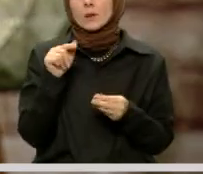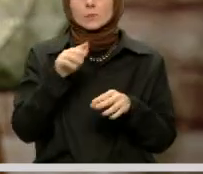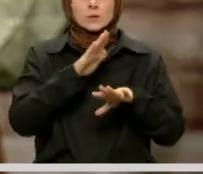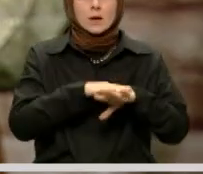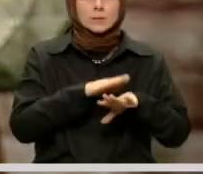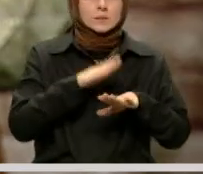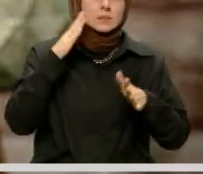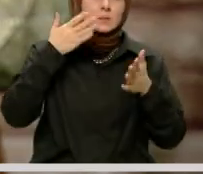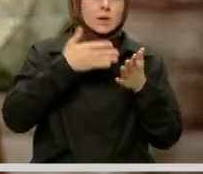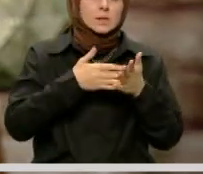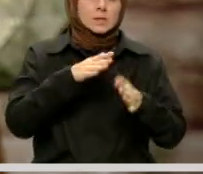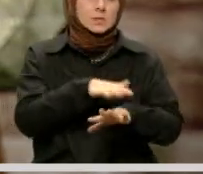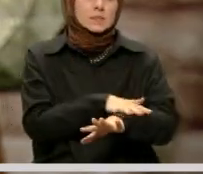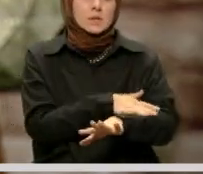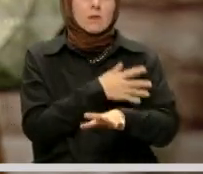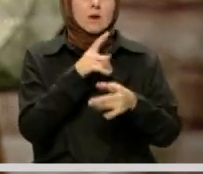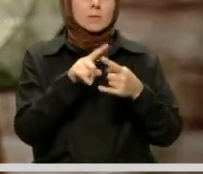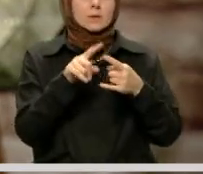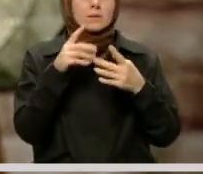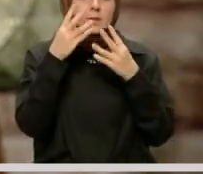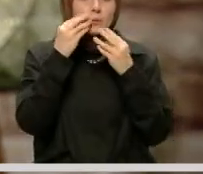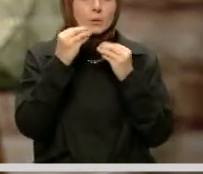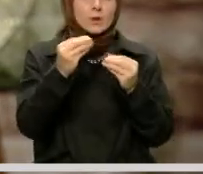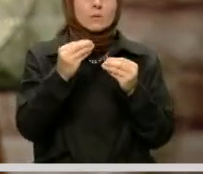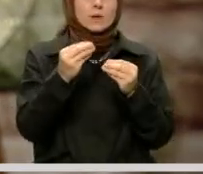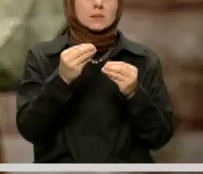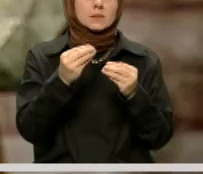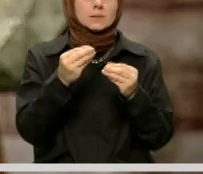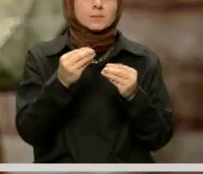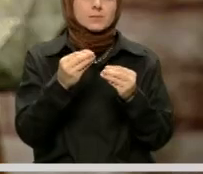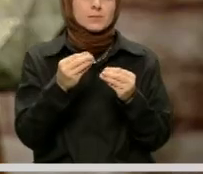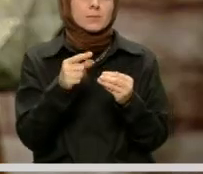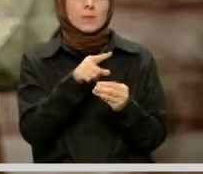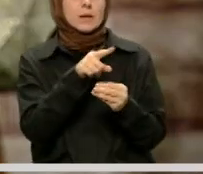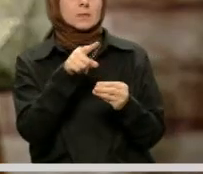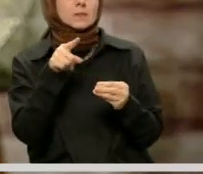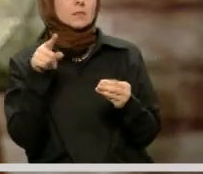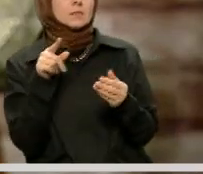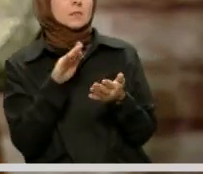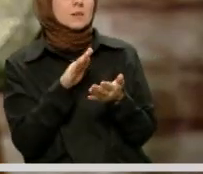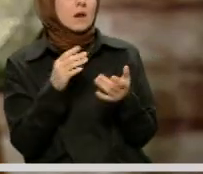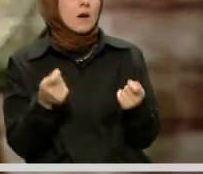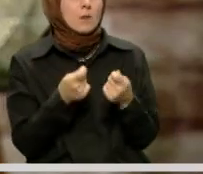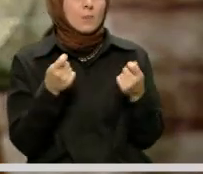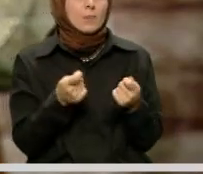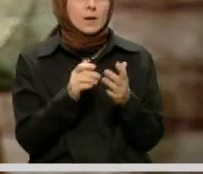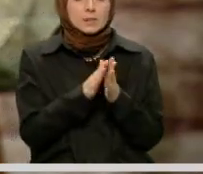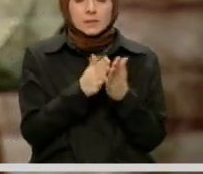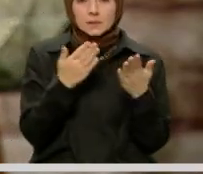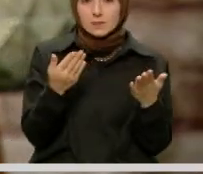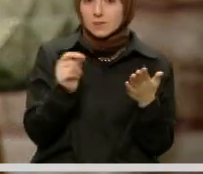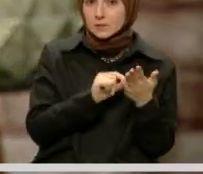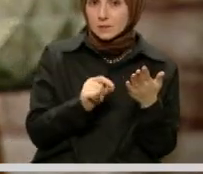ve mükafatı katlanarak sizin amel defterinize yazılır. Yine o konuşmadan olan bir metin. Yine Efendimiz